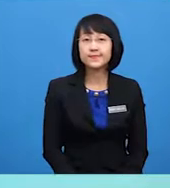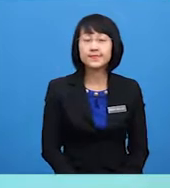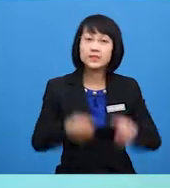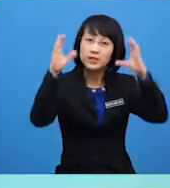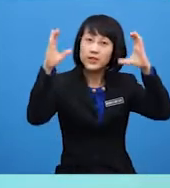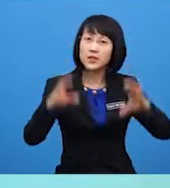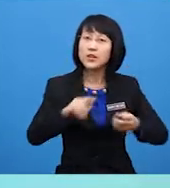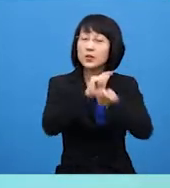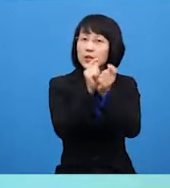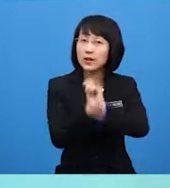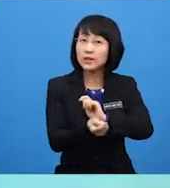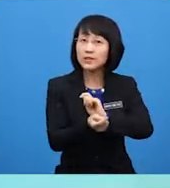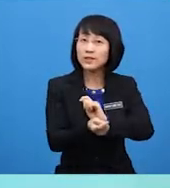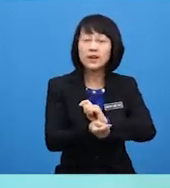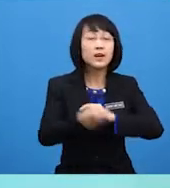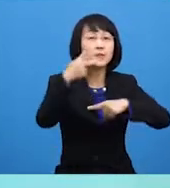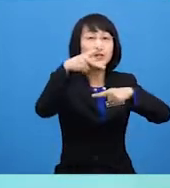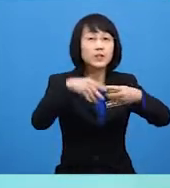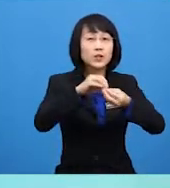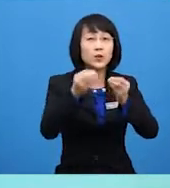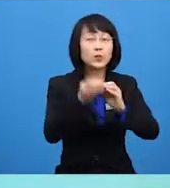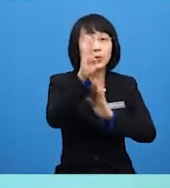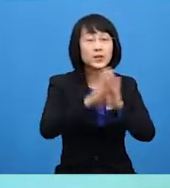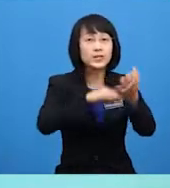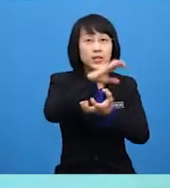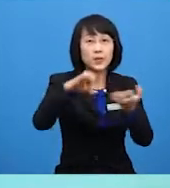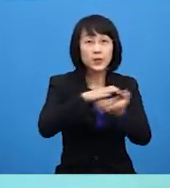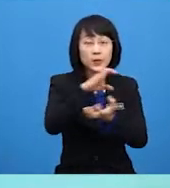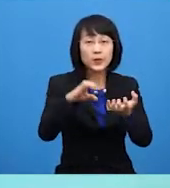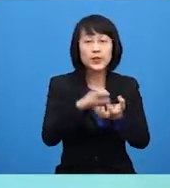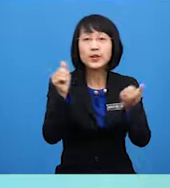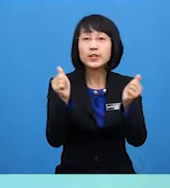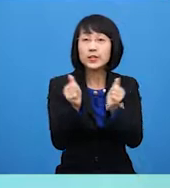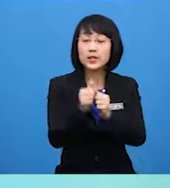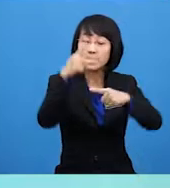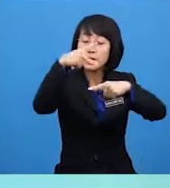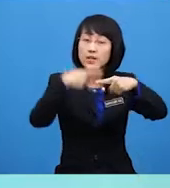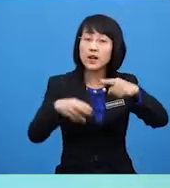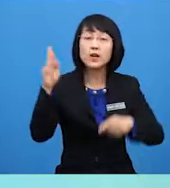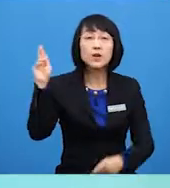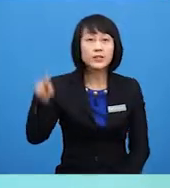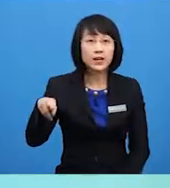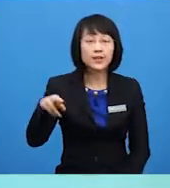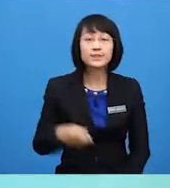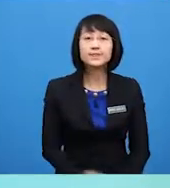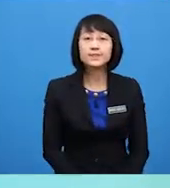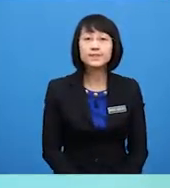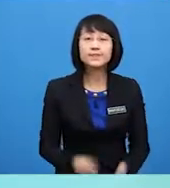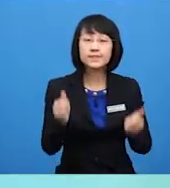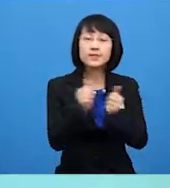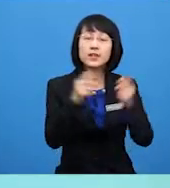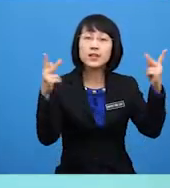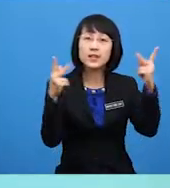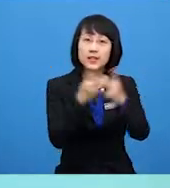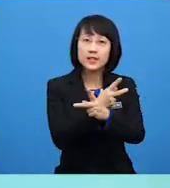Cara menukarkan pecahan nombor bercampur dengan pecahan wajar adalah dengan